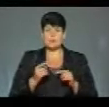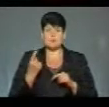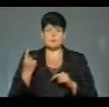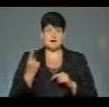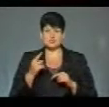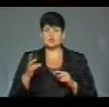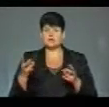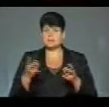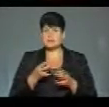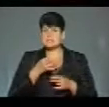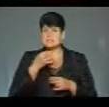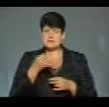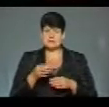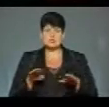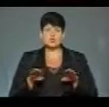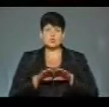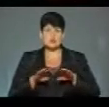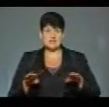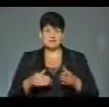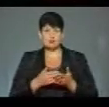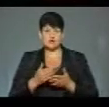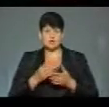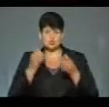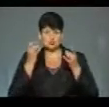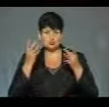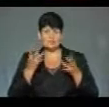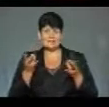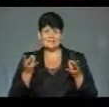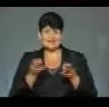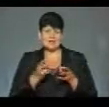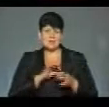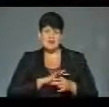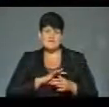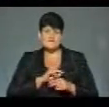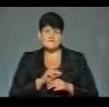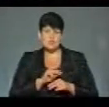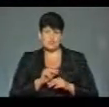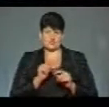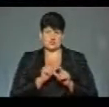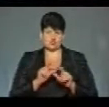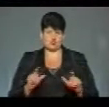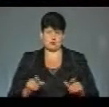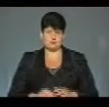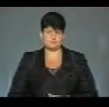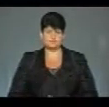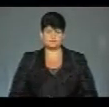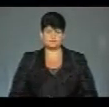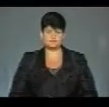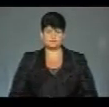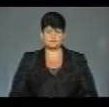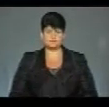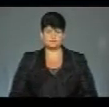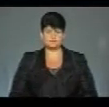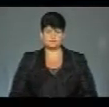по-перше, що треба казати, що рівень політичної культури треба виховувати зі школи. Ірина Терлюк, Андрій Прокопів. Новини